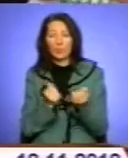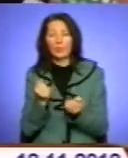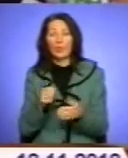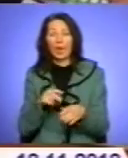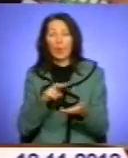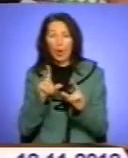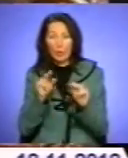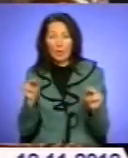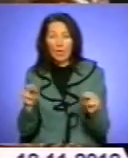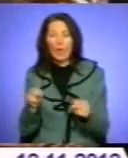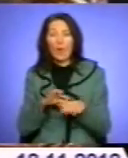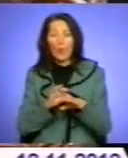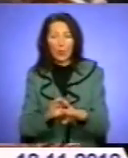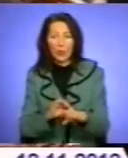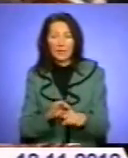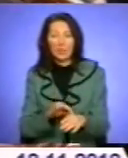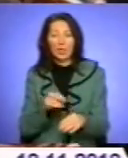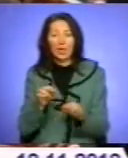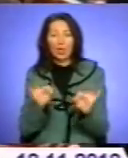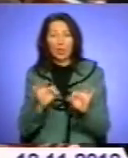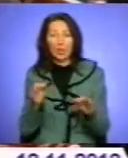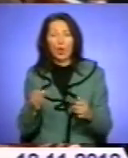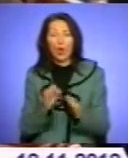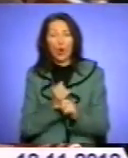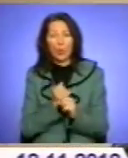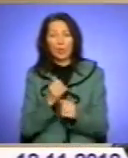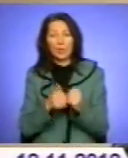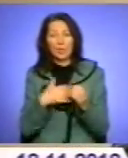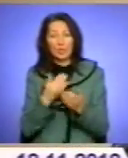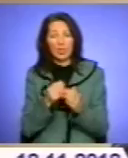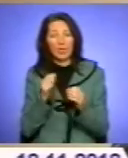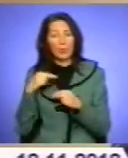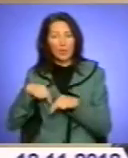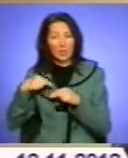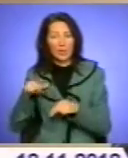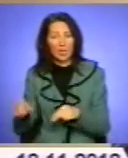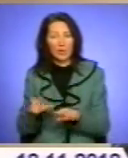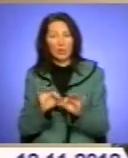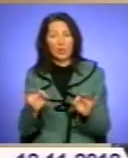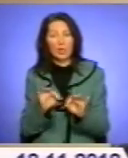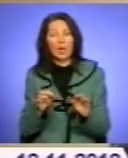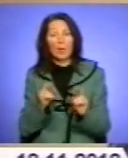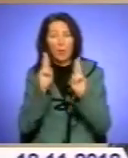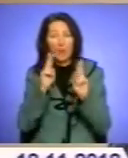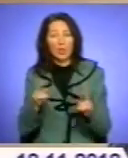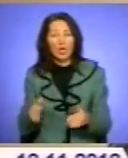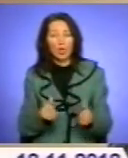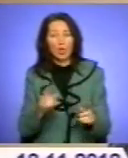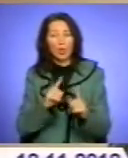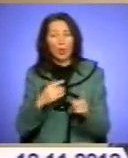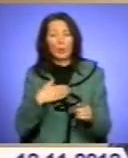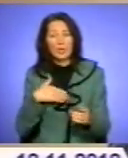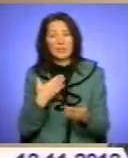роботу серед своїх працівників та вкотре роз'яснити правила дорожнього руху. Мы со своей стороны разработали